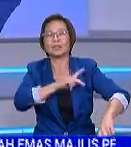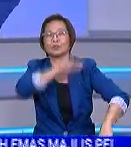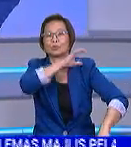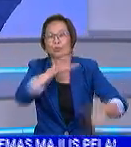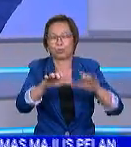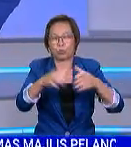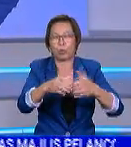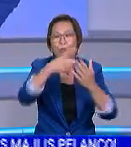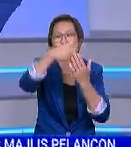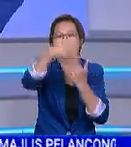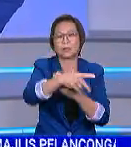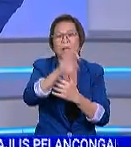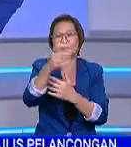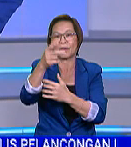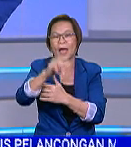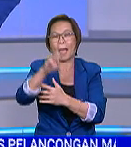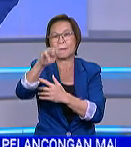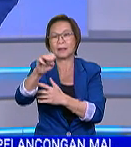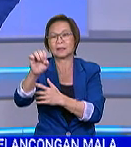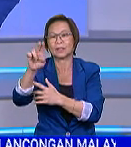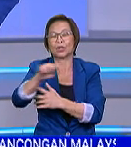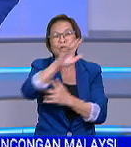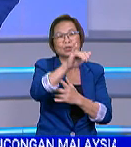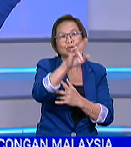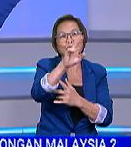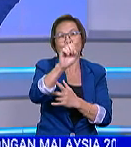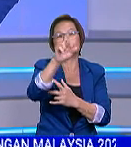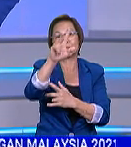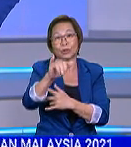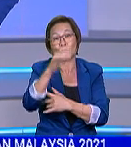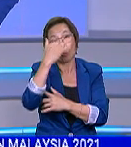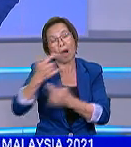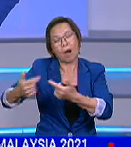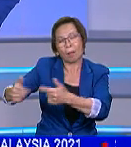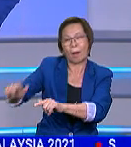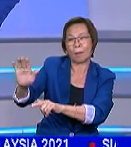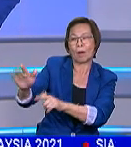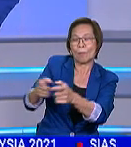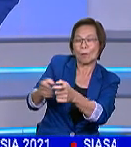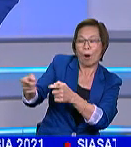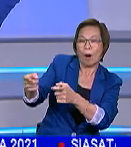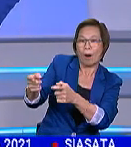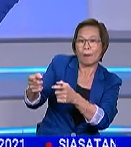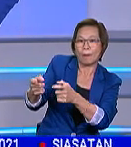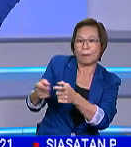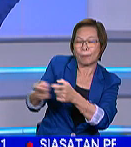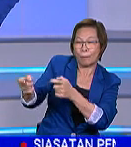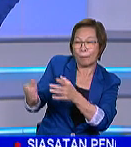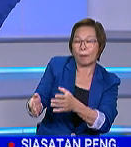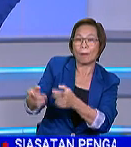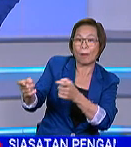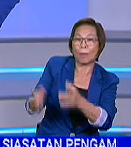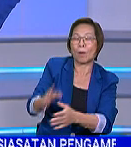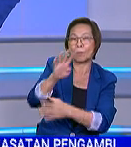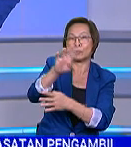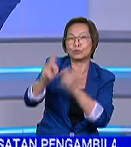jurulatih webmd Yusri celah ya Bagi memberi ruang kepada pengendali fuzzy 45 tahun itu untuk